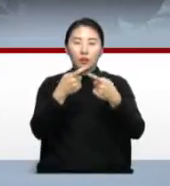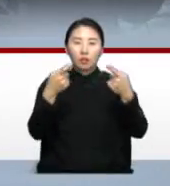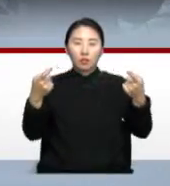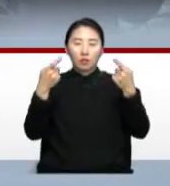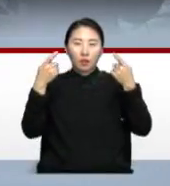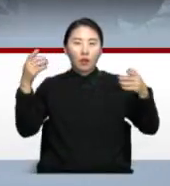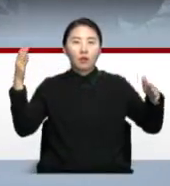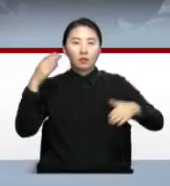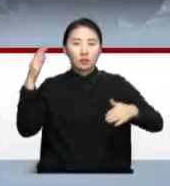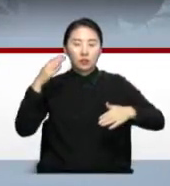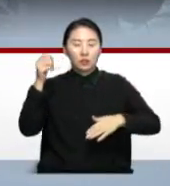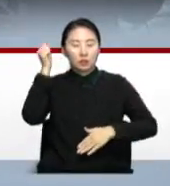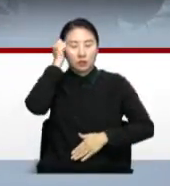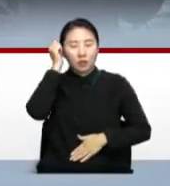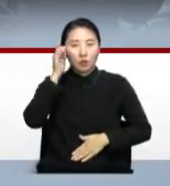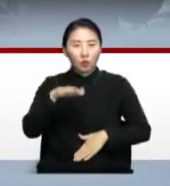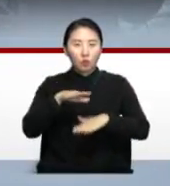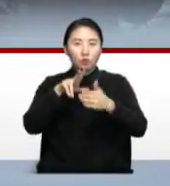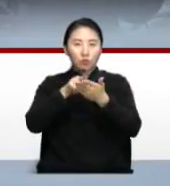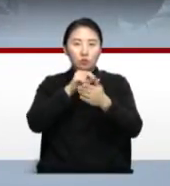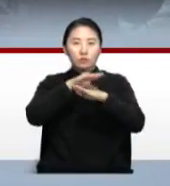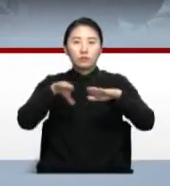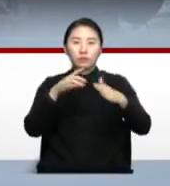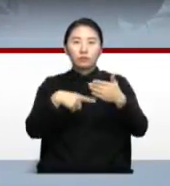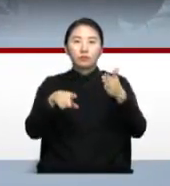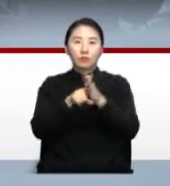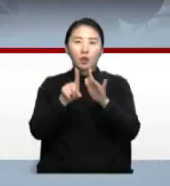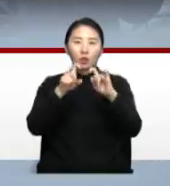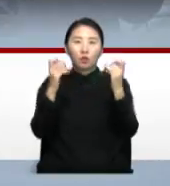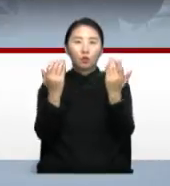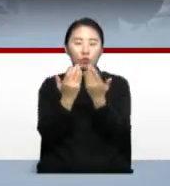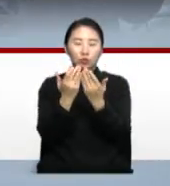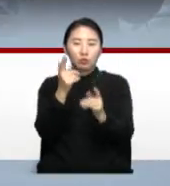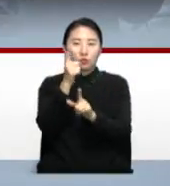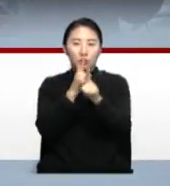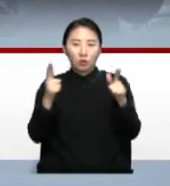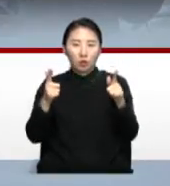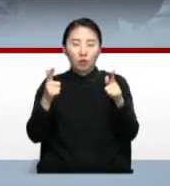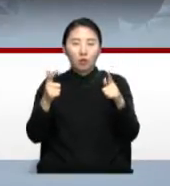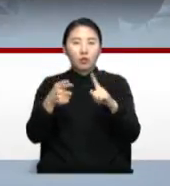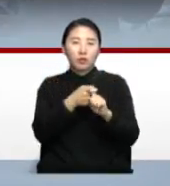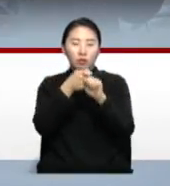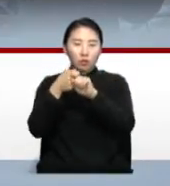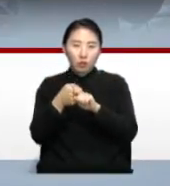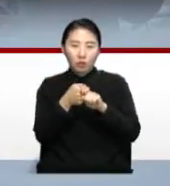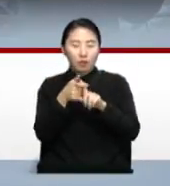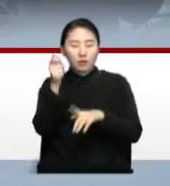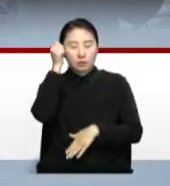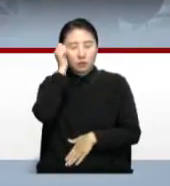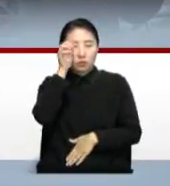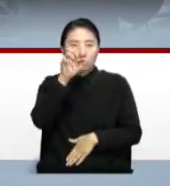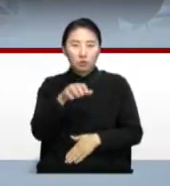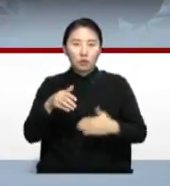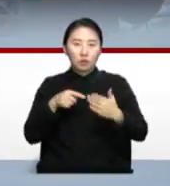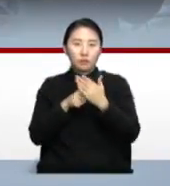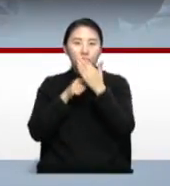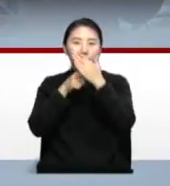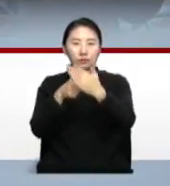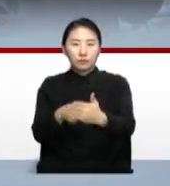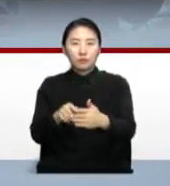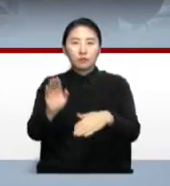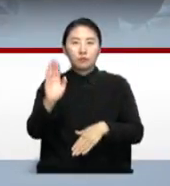대학생들의 기숙 사난을 해결하기 위해 성북구의 여러 대학교 학생들이 이용 가능한 연합 기숙사 건설이 추진되고